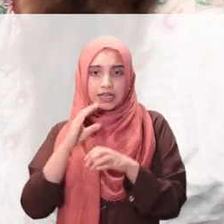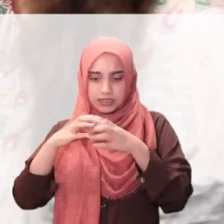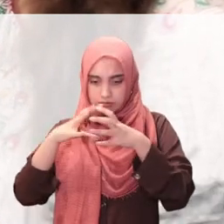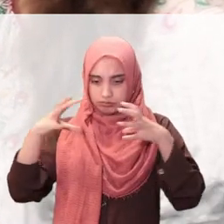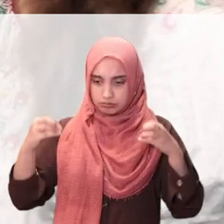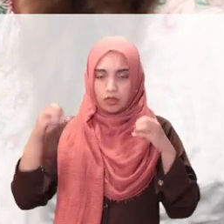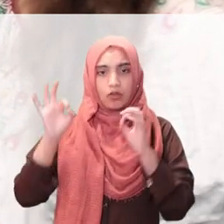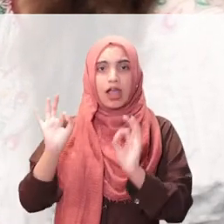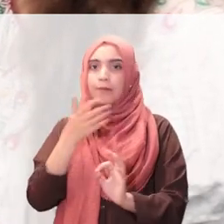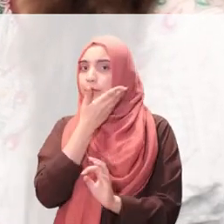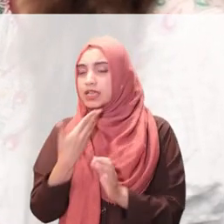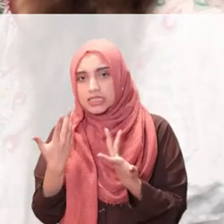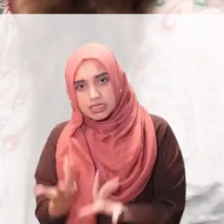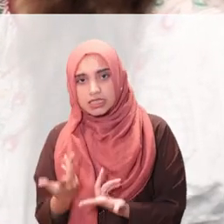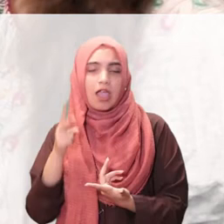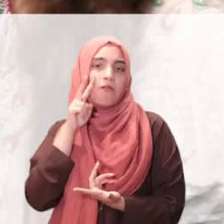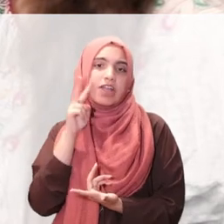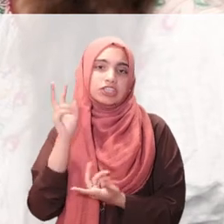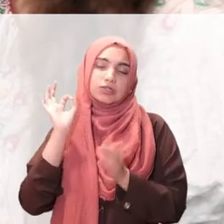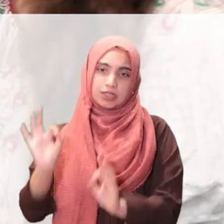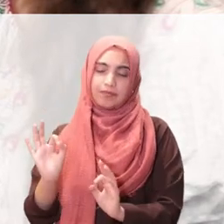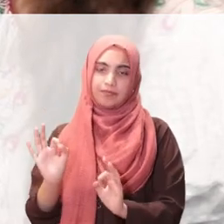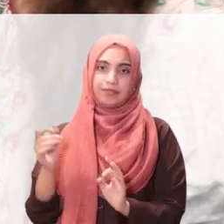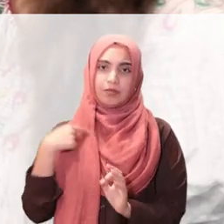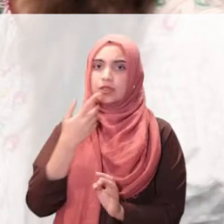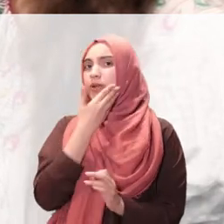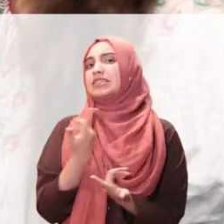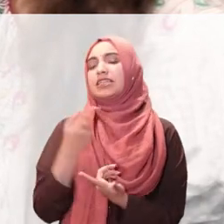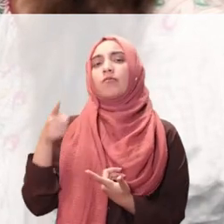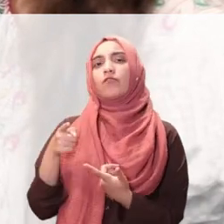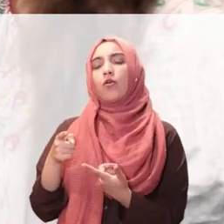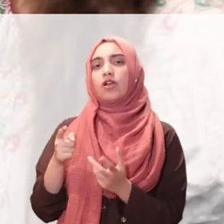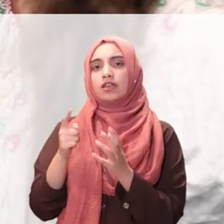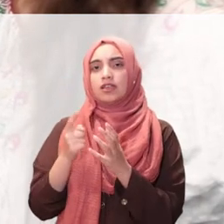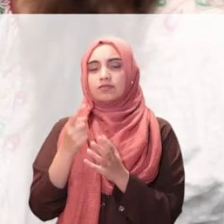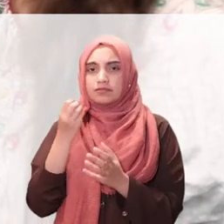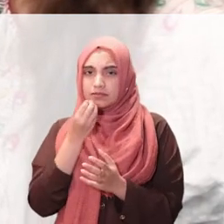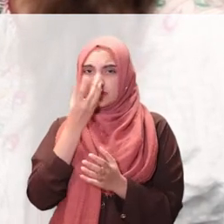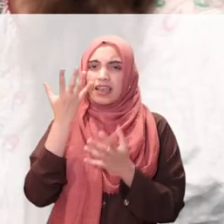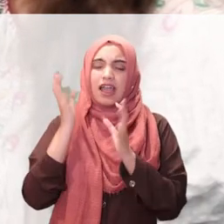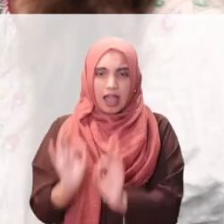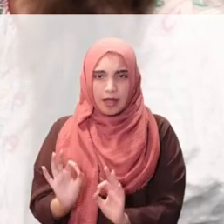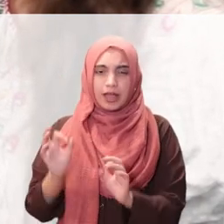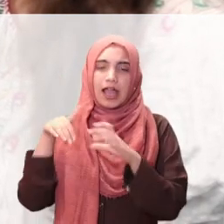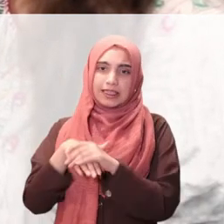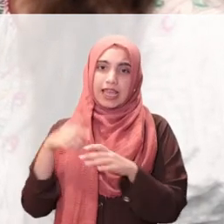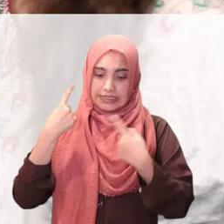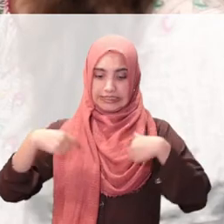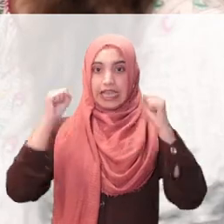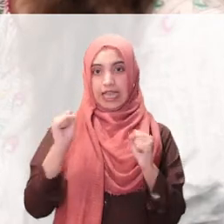एवं स्पष्ट टीम प्रॉपरली मेज़ हल्दी स्पेलिंग एंड द